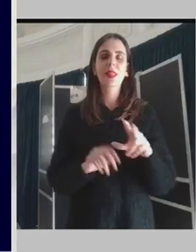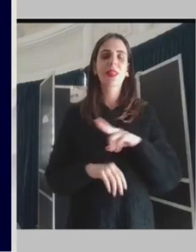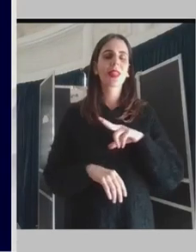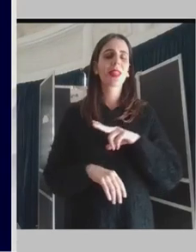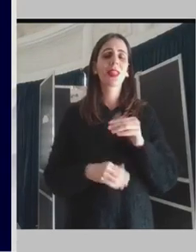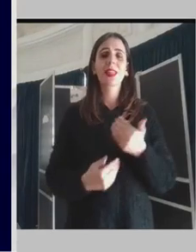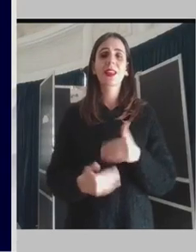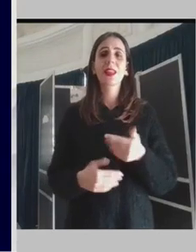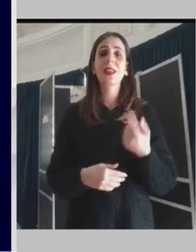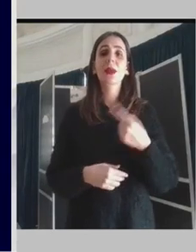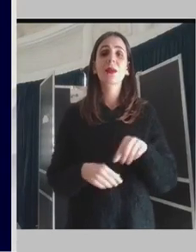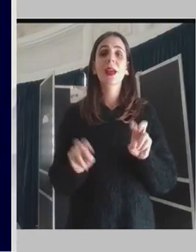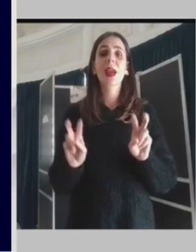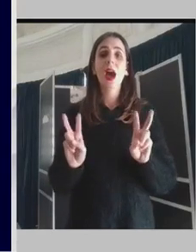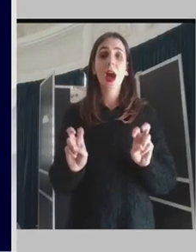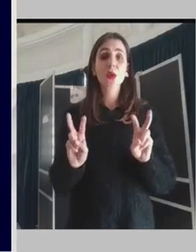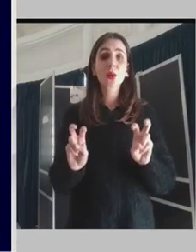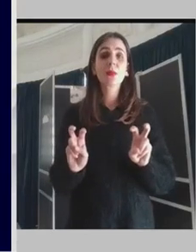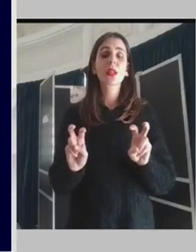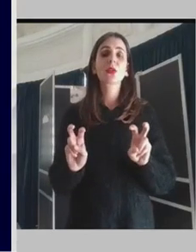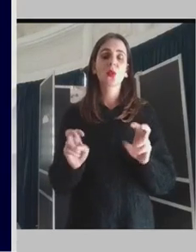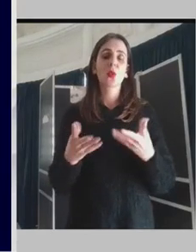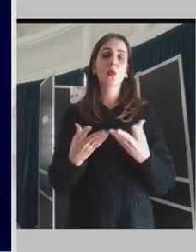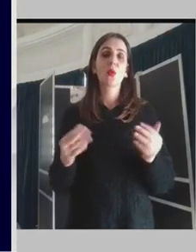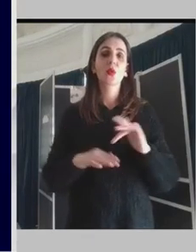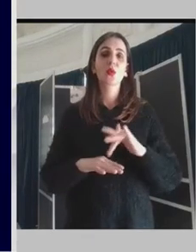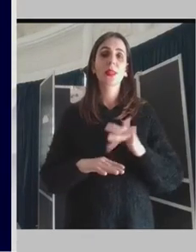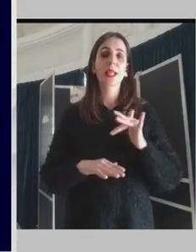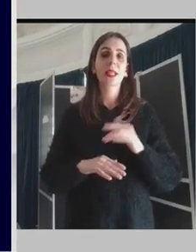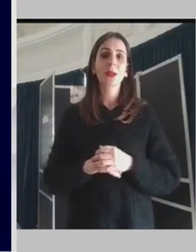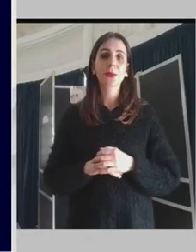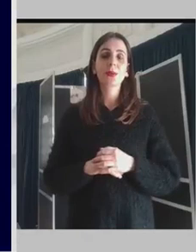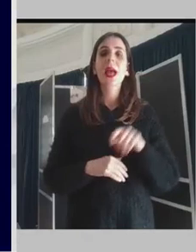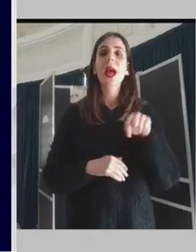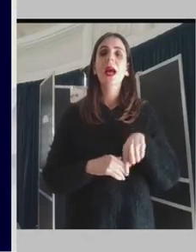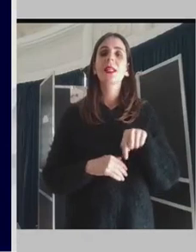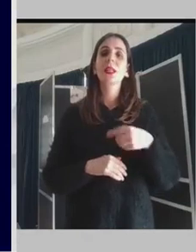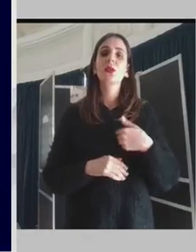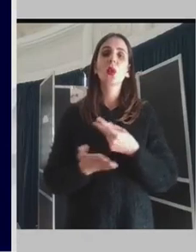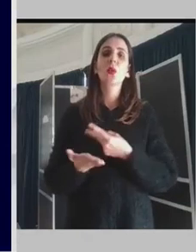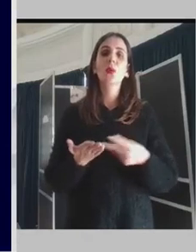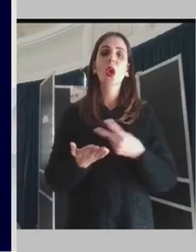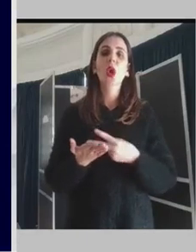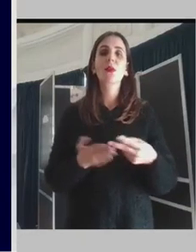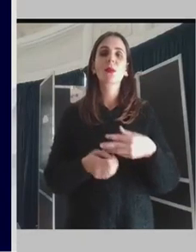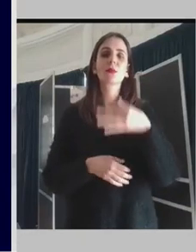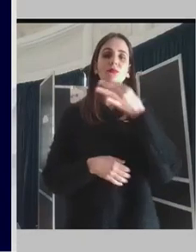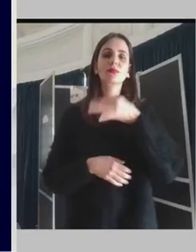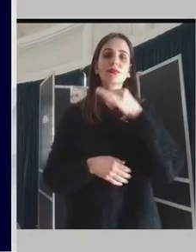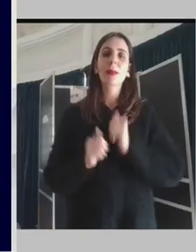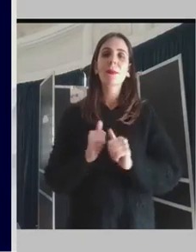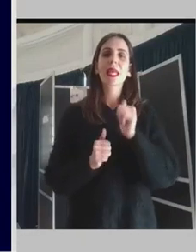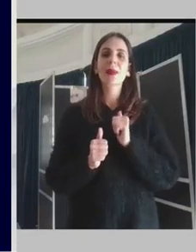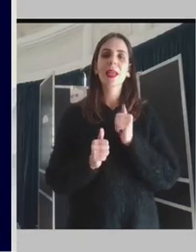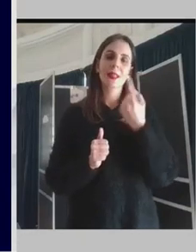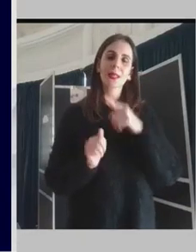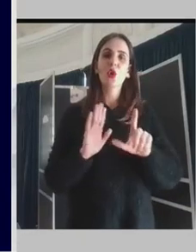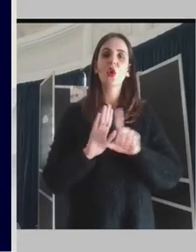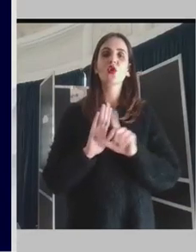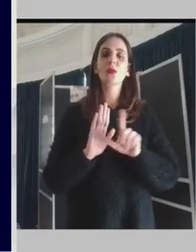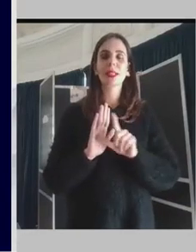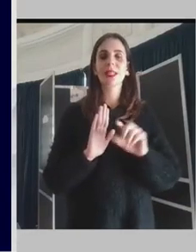per un tema estremamente delicato. Ora faccio una veloce premessa normativa, tanto da